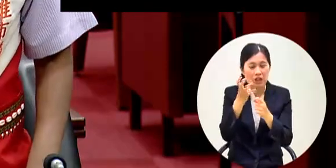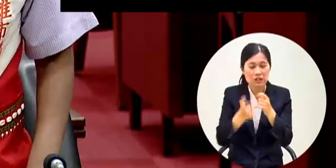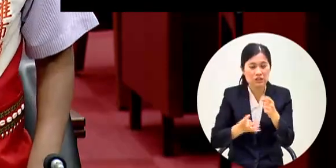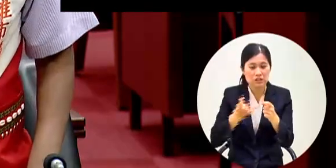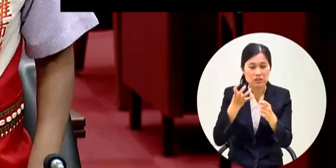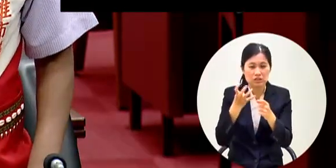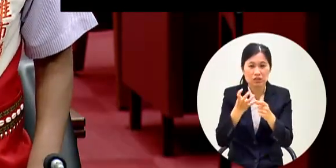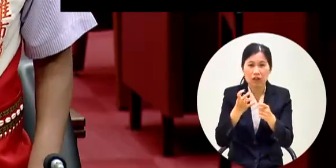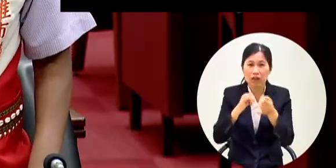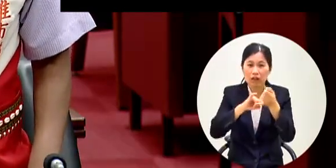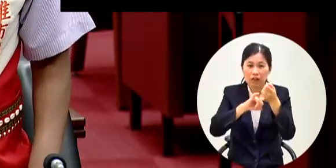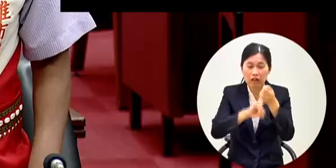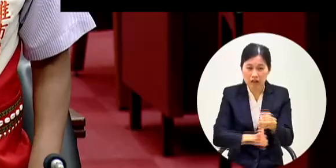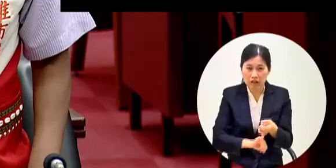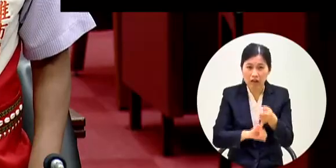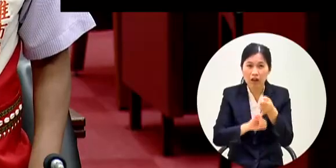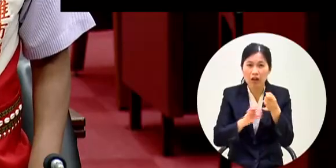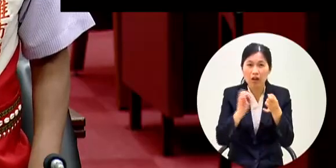没有任何一张订单。